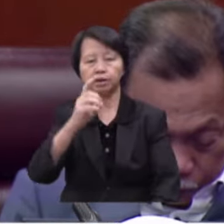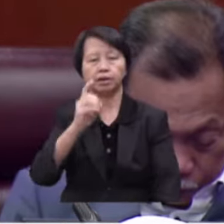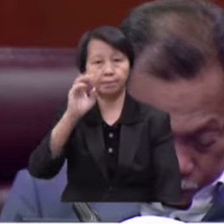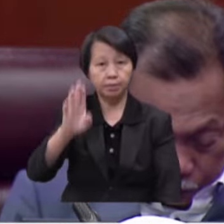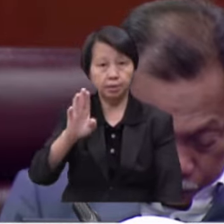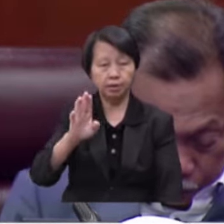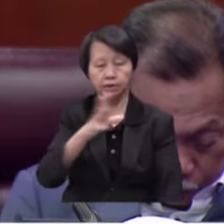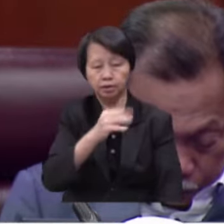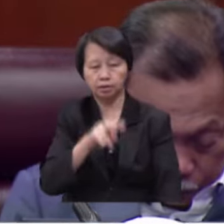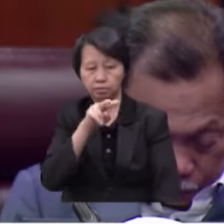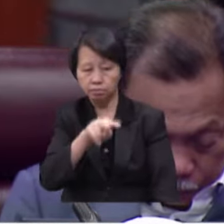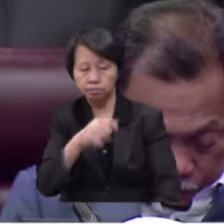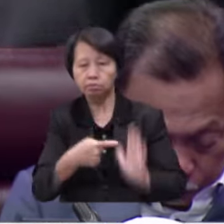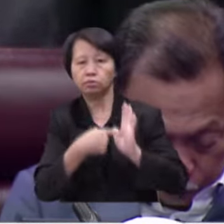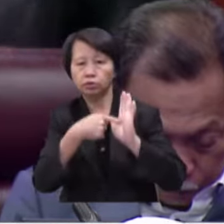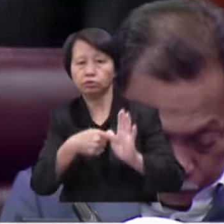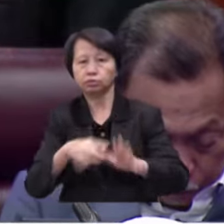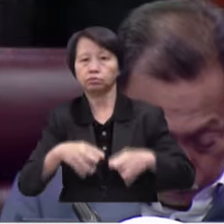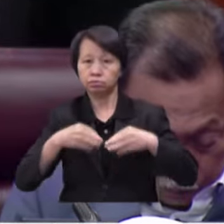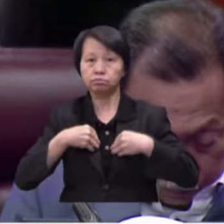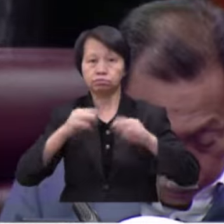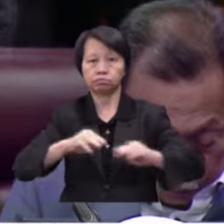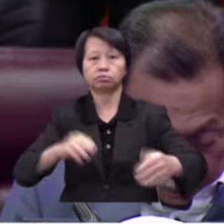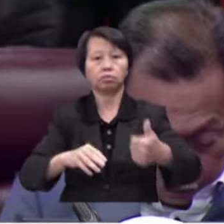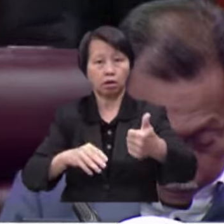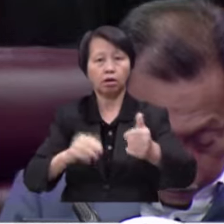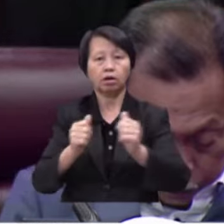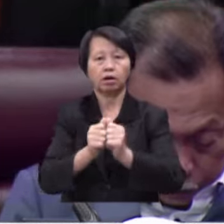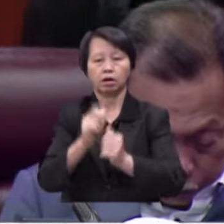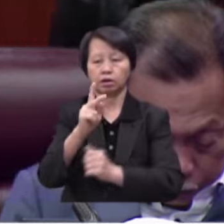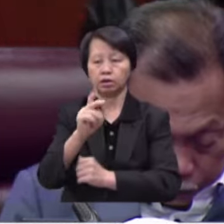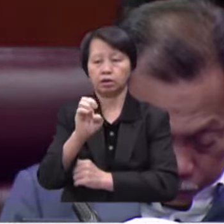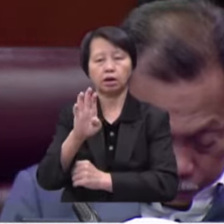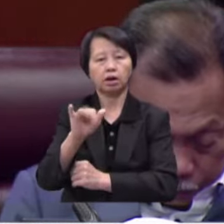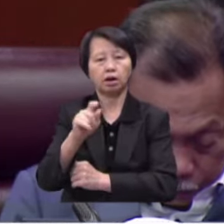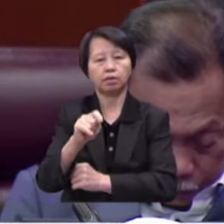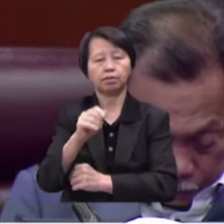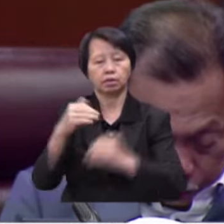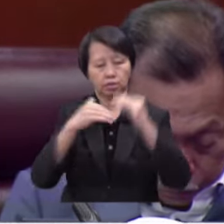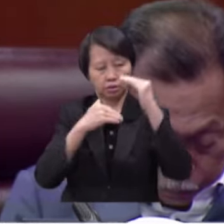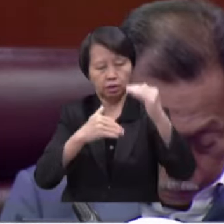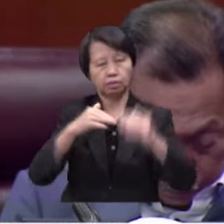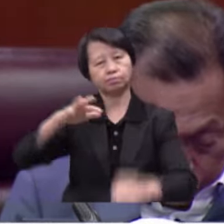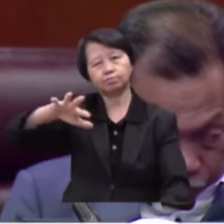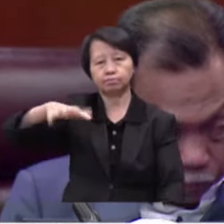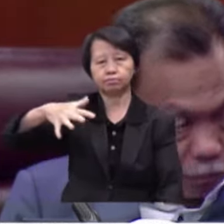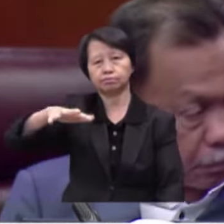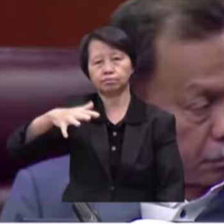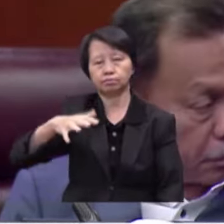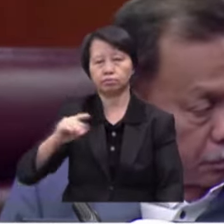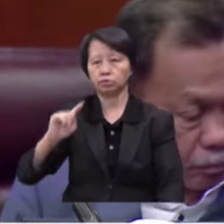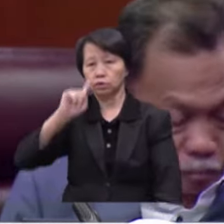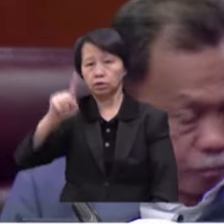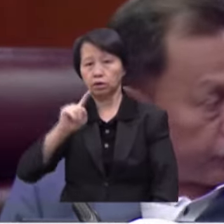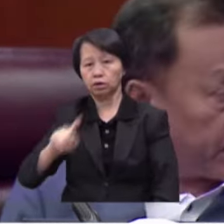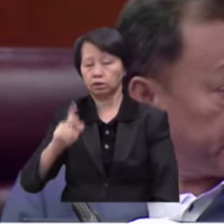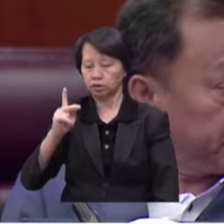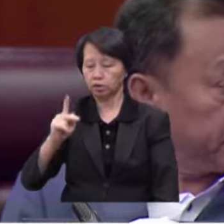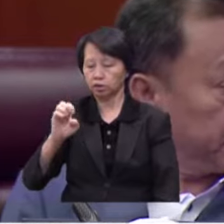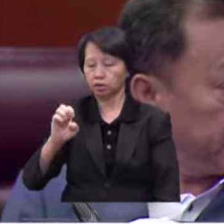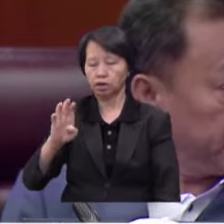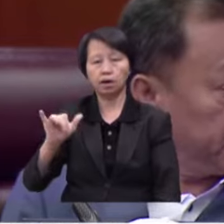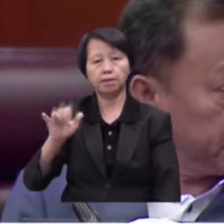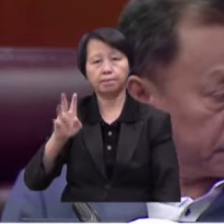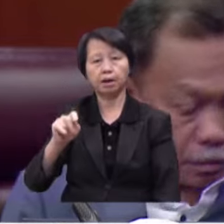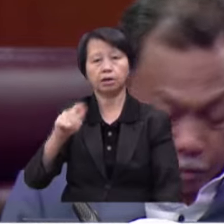dapatkan juga menunjukkan penerimaan murid dan elemen keyboard adalah pada tahap sederhana soalnya berunsur hebat juga